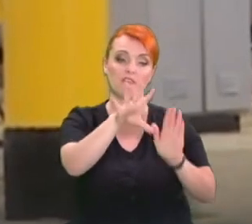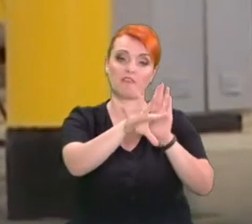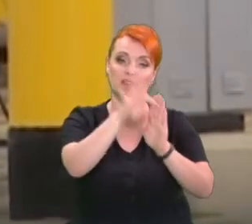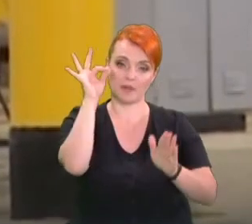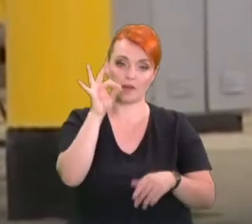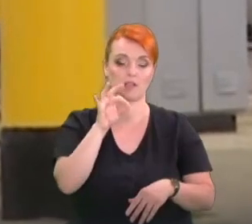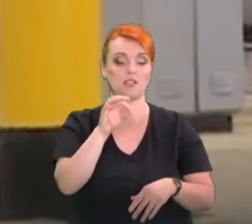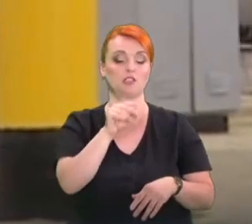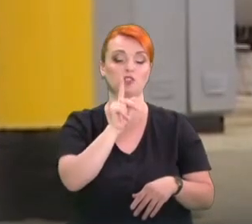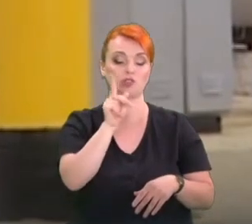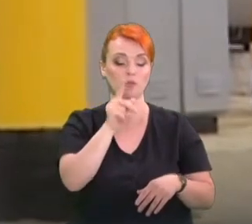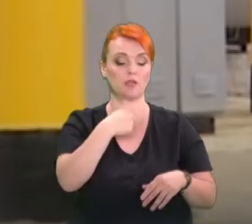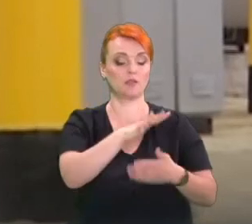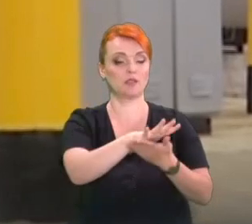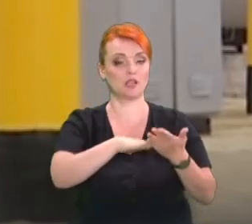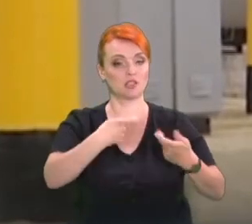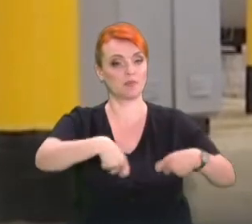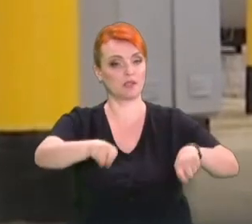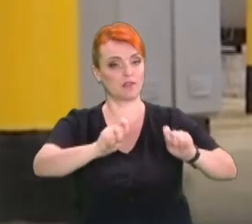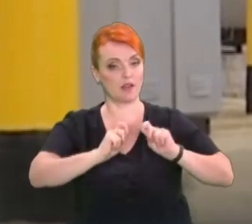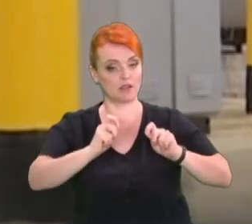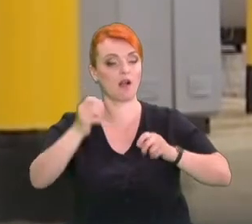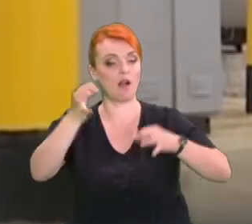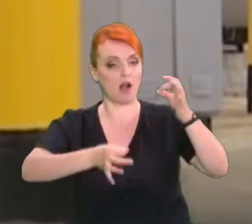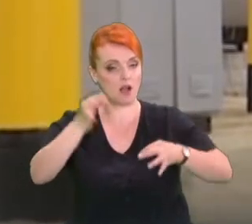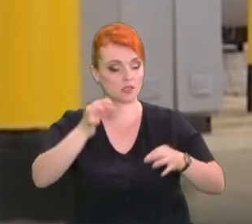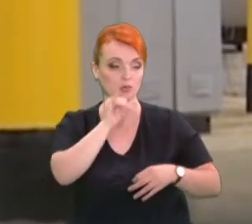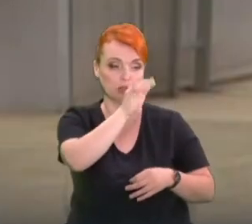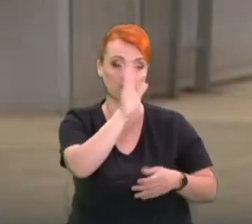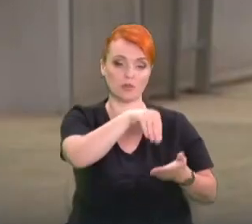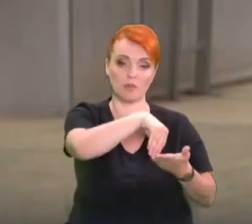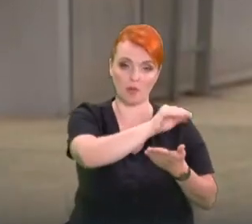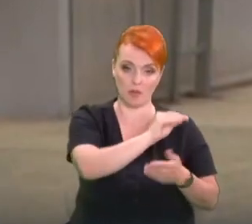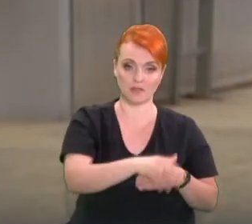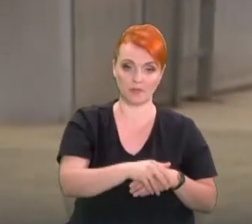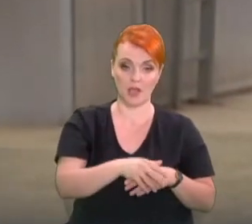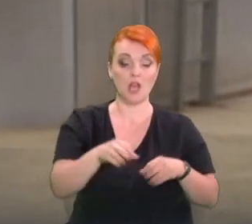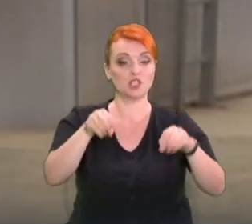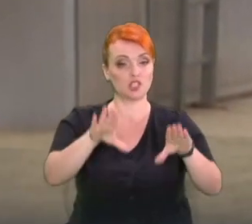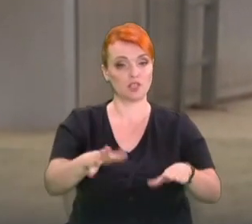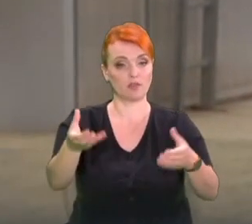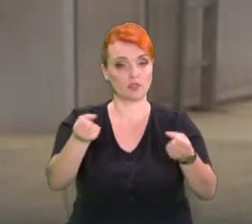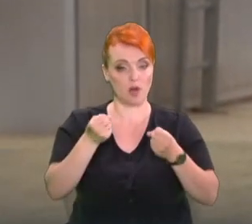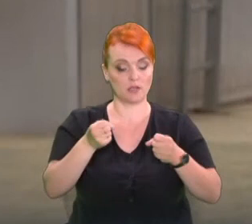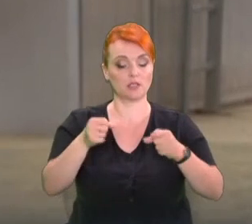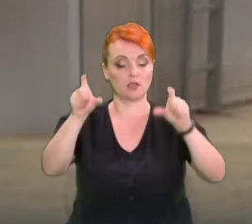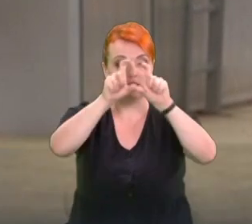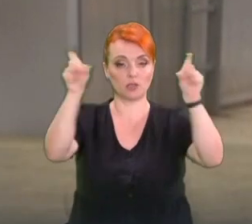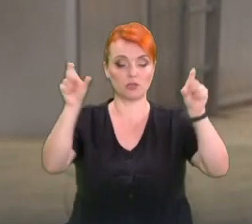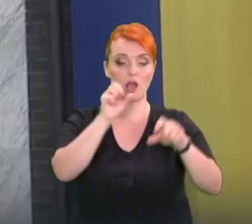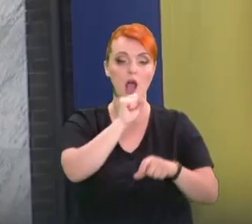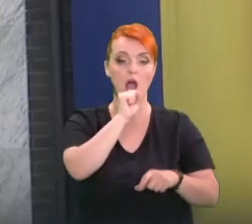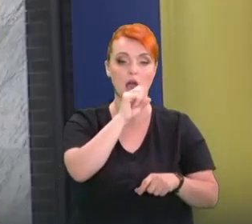de transport al gazelor naturale. Decizia a fost luată de către ANRE. Potrivit regulatorului, prin această hotărâre sunt prevăzute mecanisme